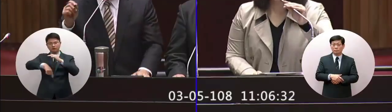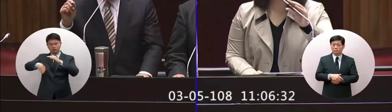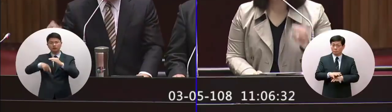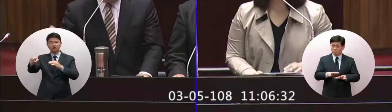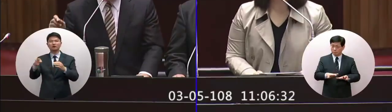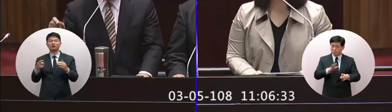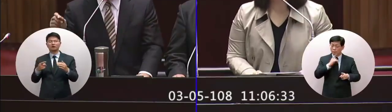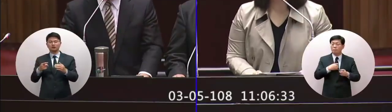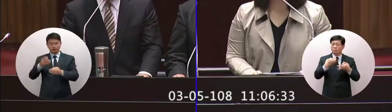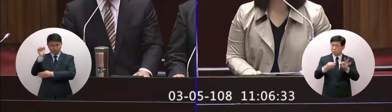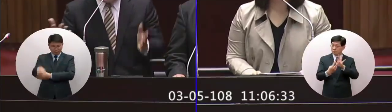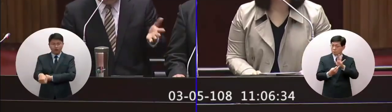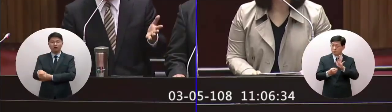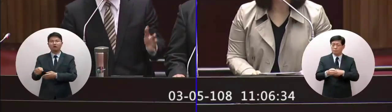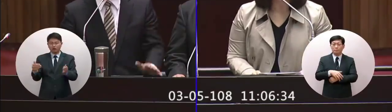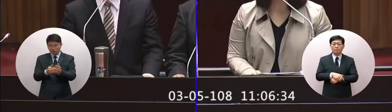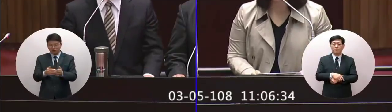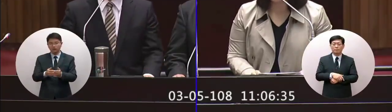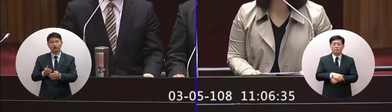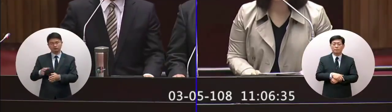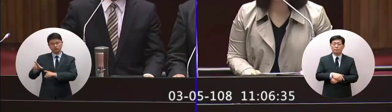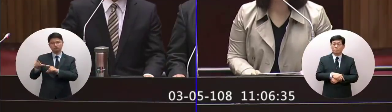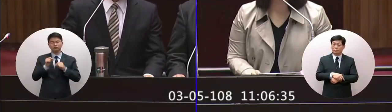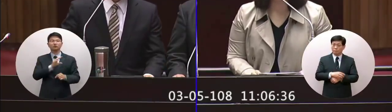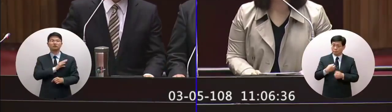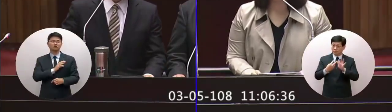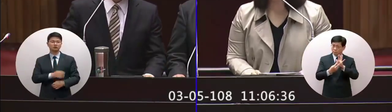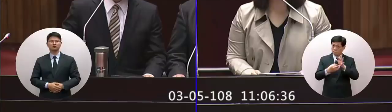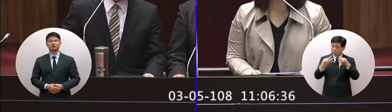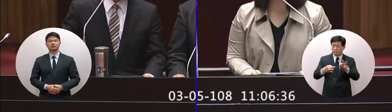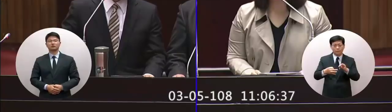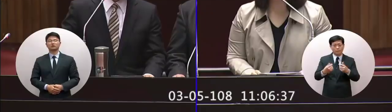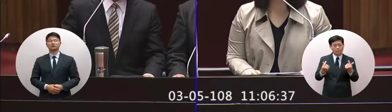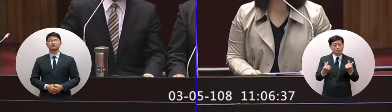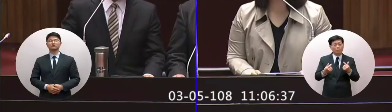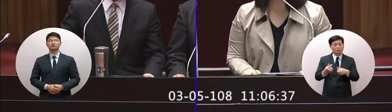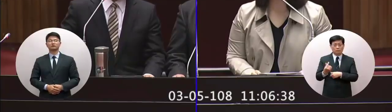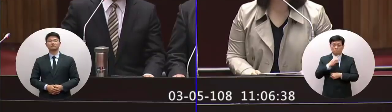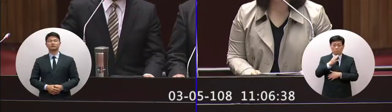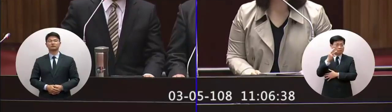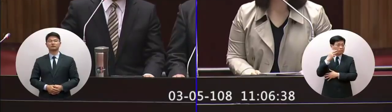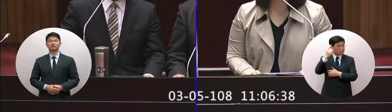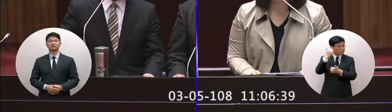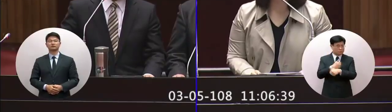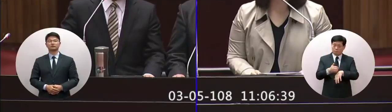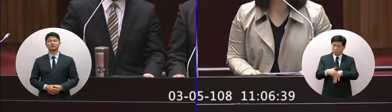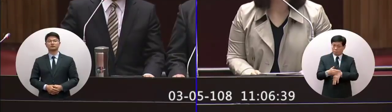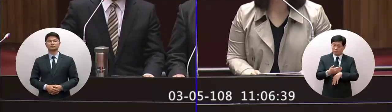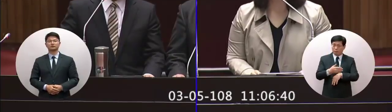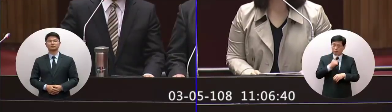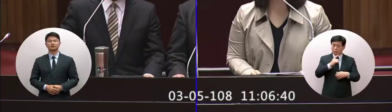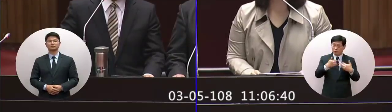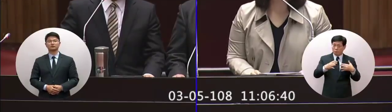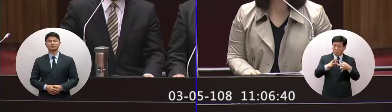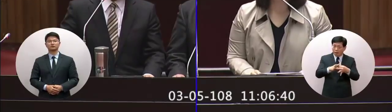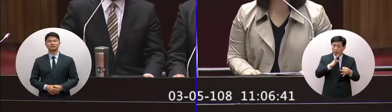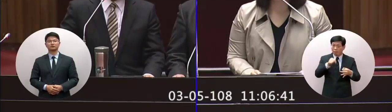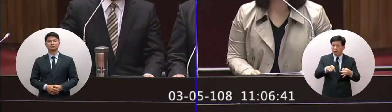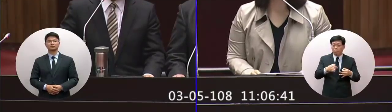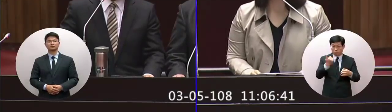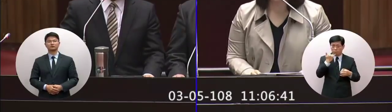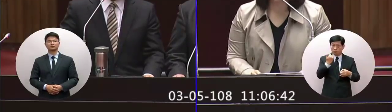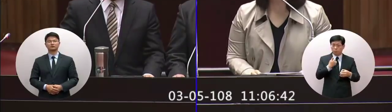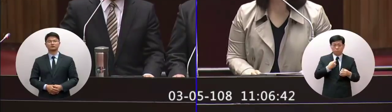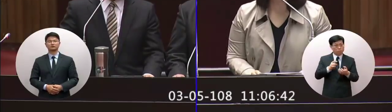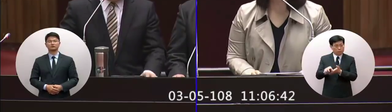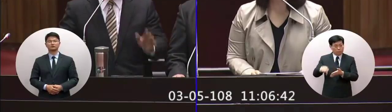院同意通过才行。 所以院长简易来说，就是说不会有所谓的政治考量的因素才会决定要绑或不绑嘛？这个是可以，